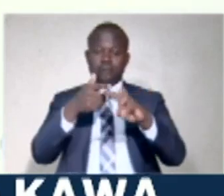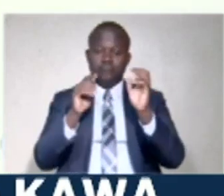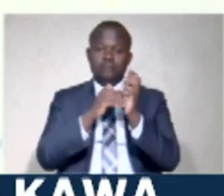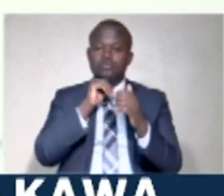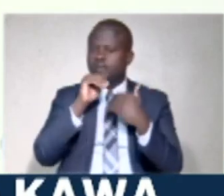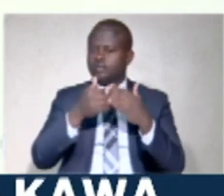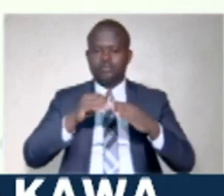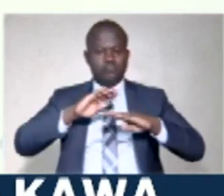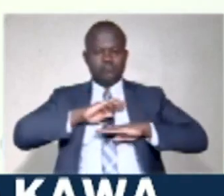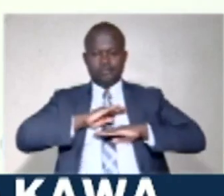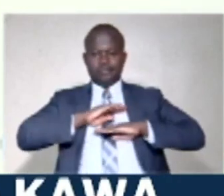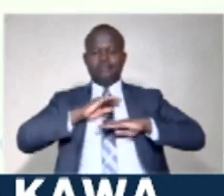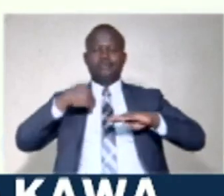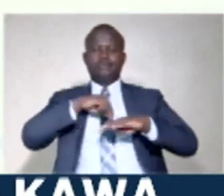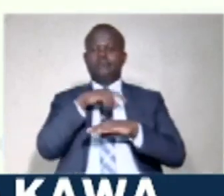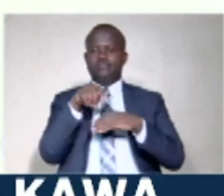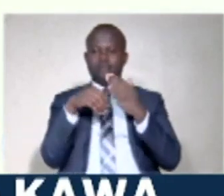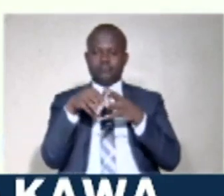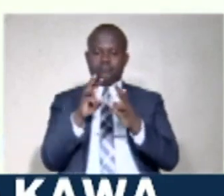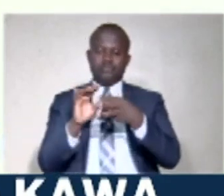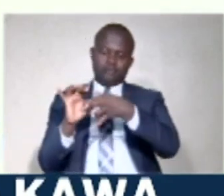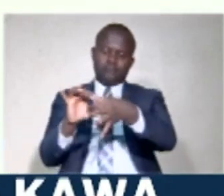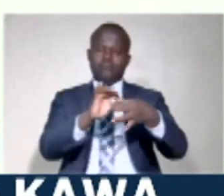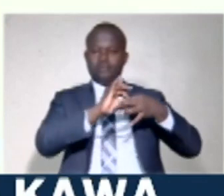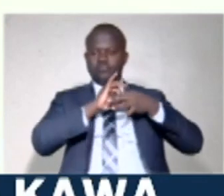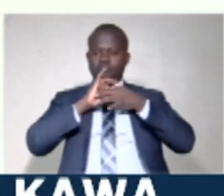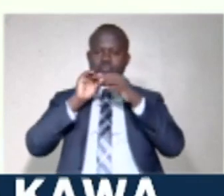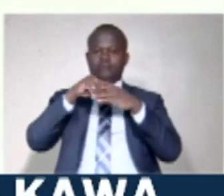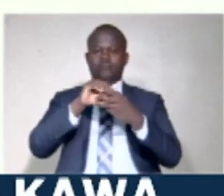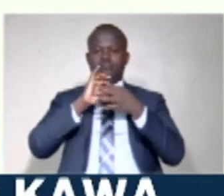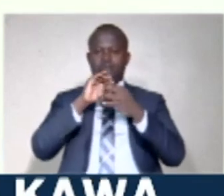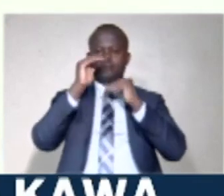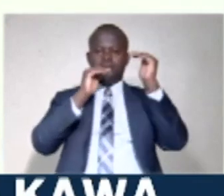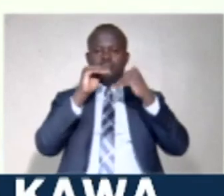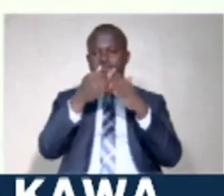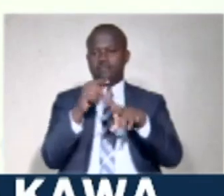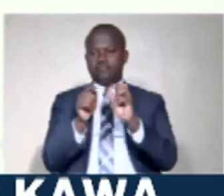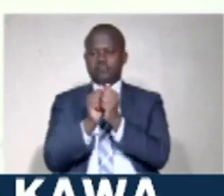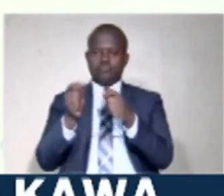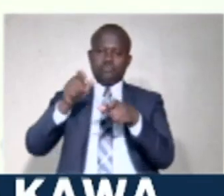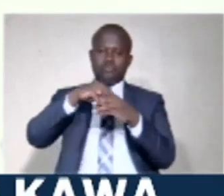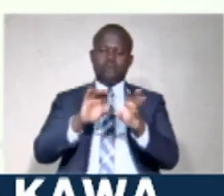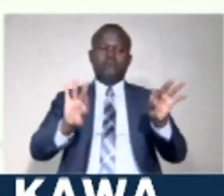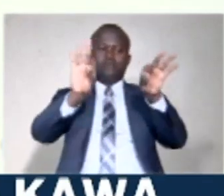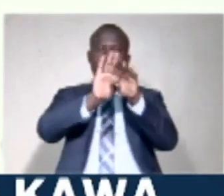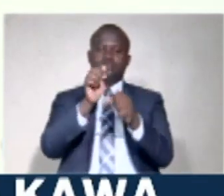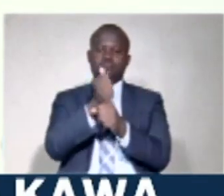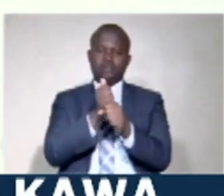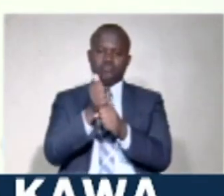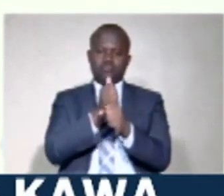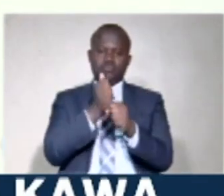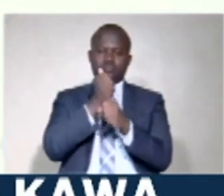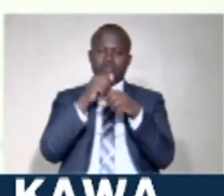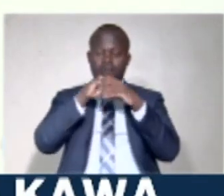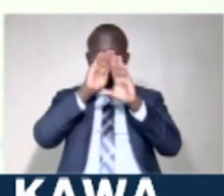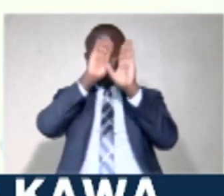ibyo ntibihagije. Dukeneye uburyo bukomatanyije burimo ubufatanye bw'inzego zinyuranye mu kongera agaciro kawa. Ukorera